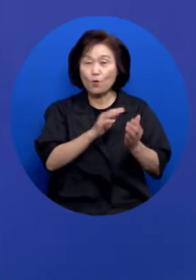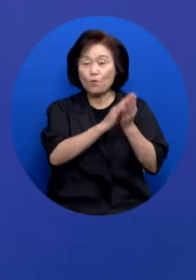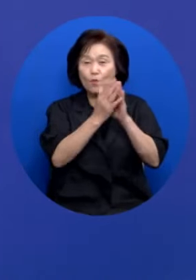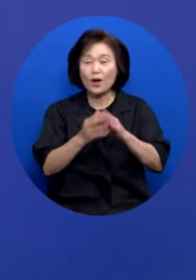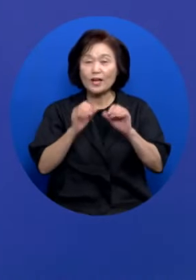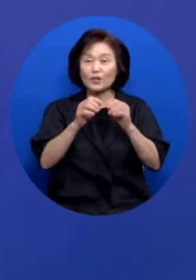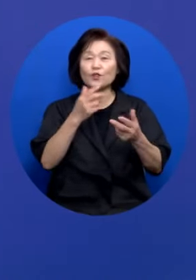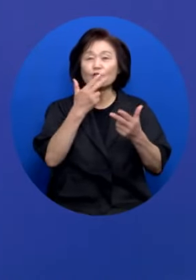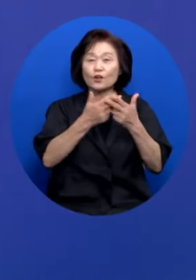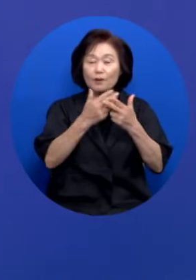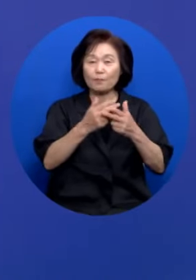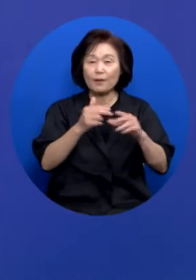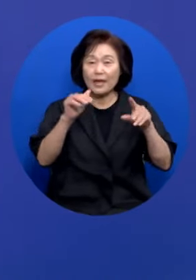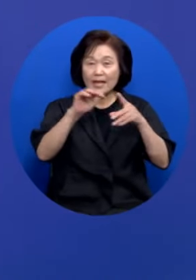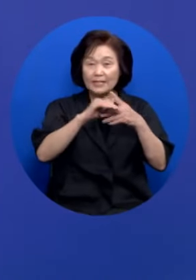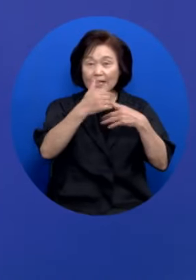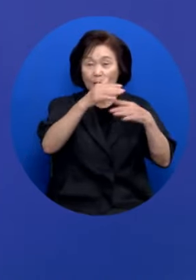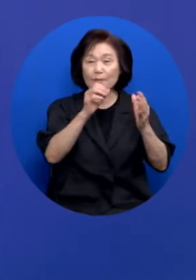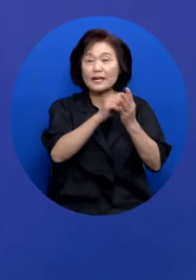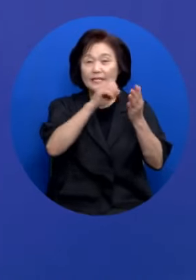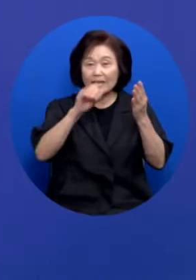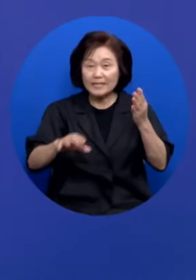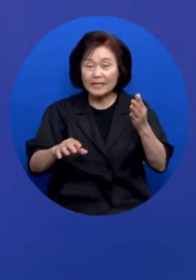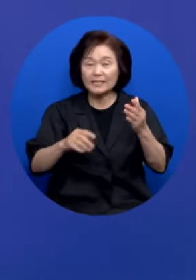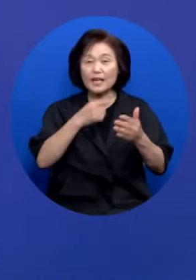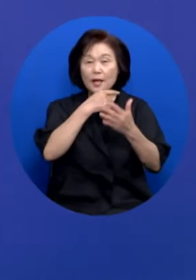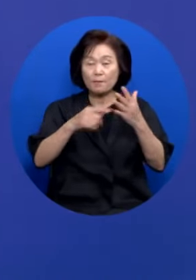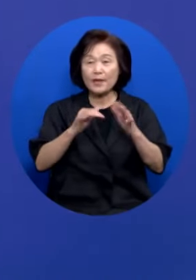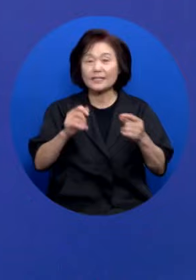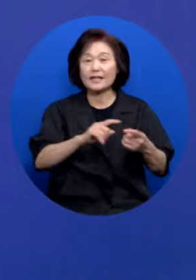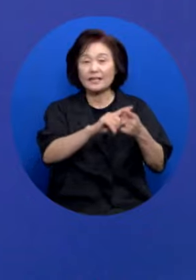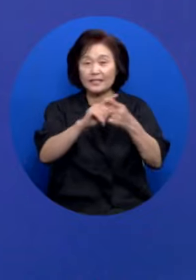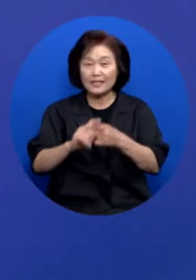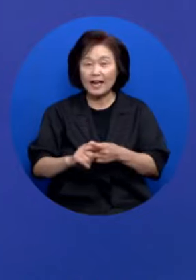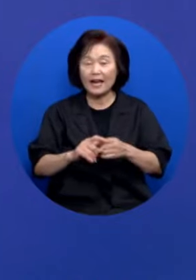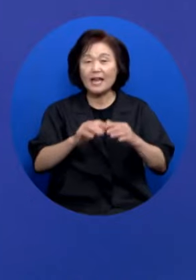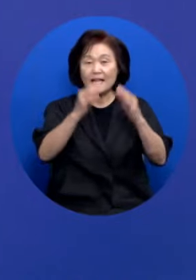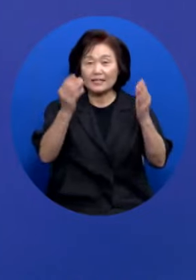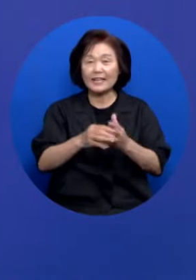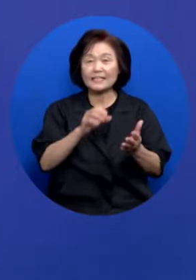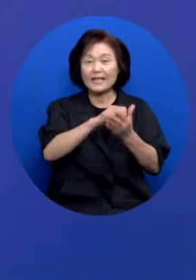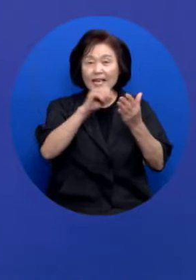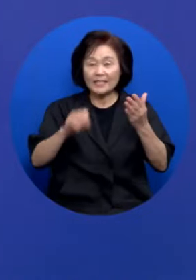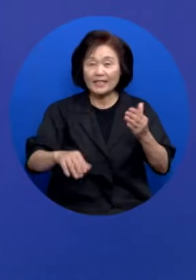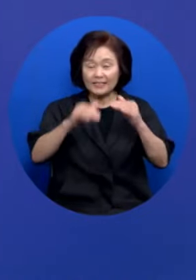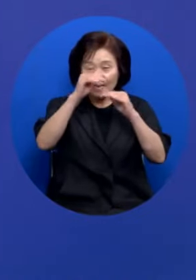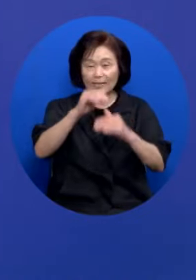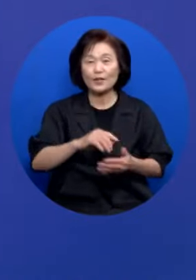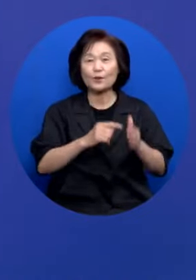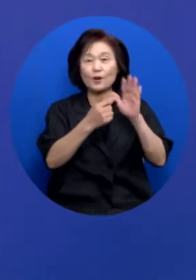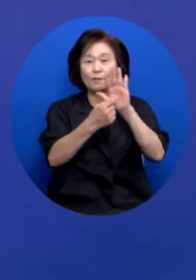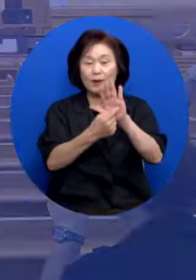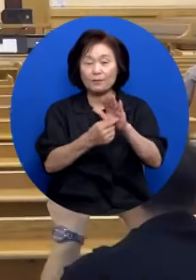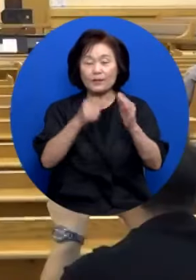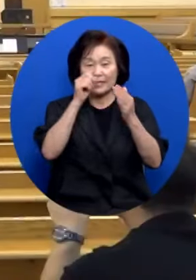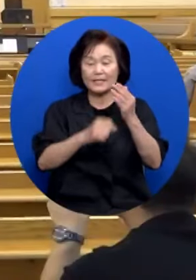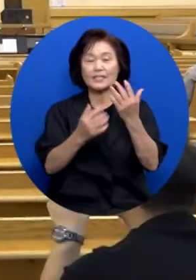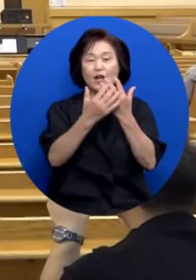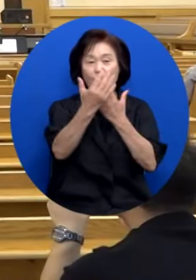세계보금화전도협회 다락방 탈퇴자 및 피해자 연대가 단체 탈퇴 성명을 발표하는 기자회견을 열었습니다.